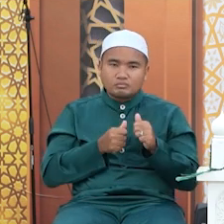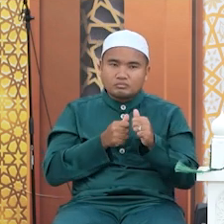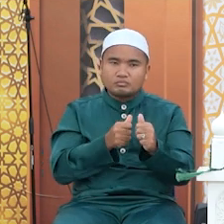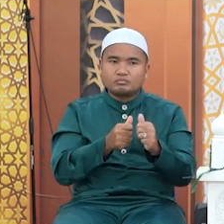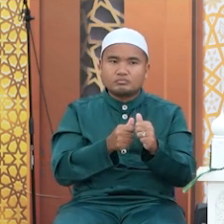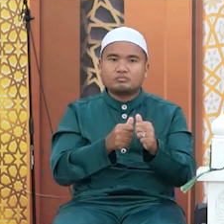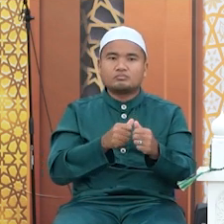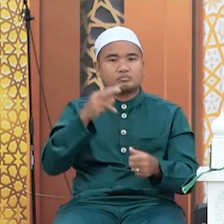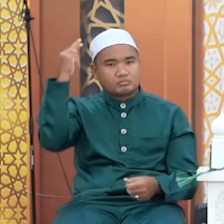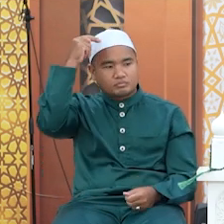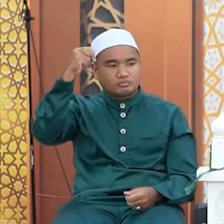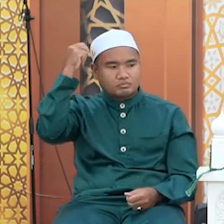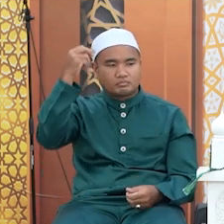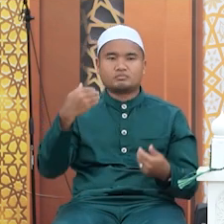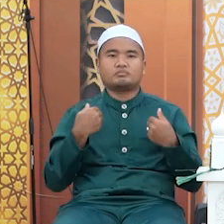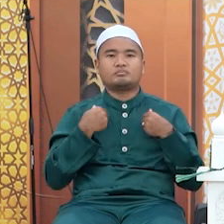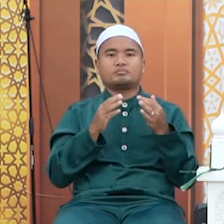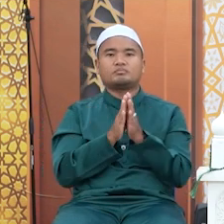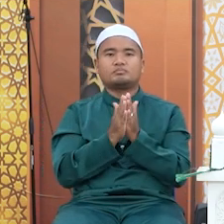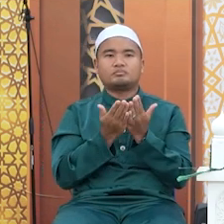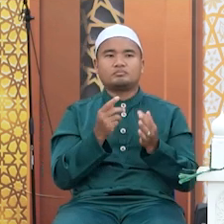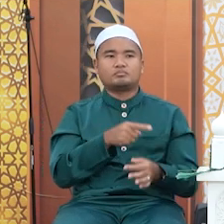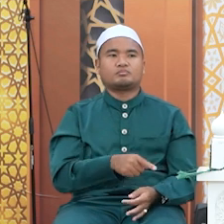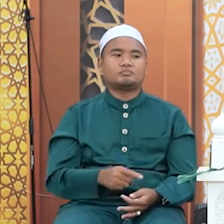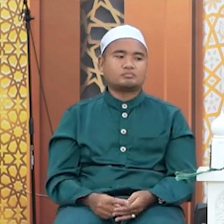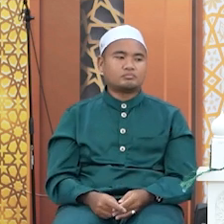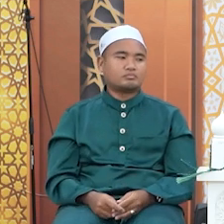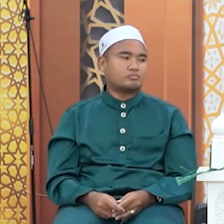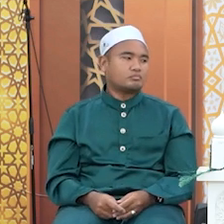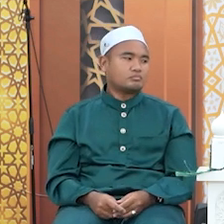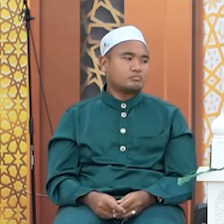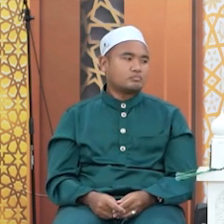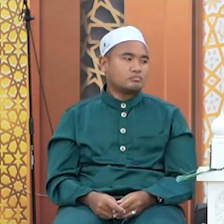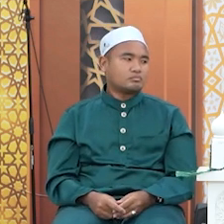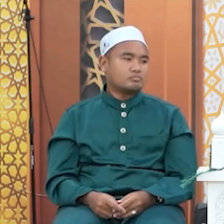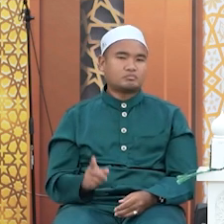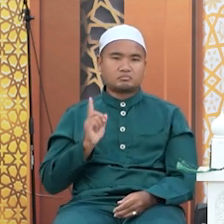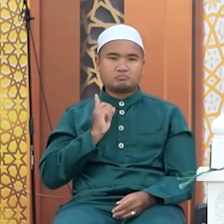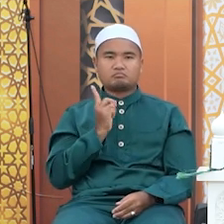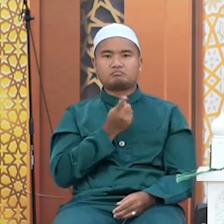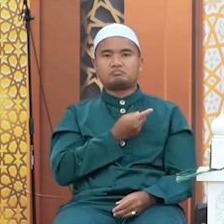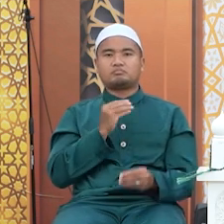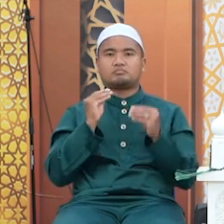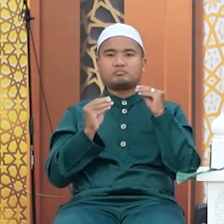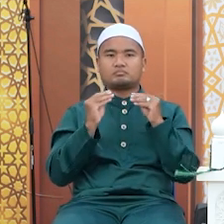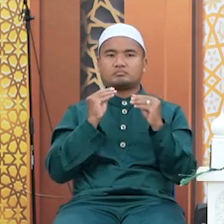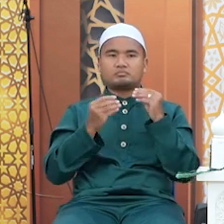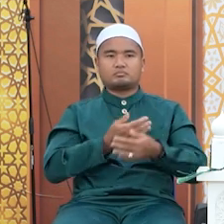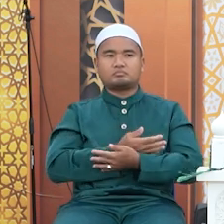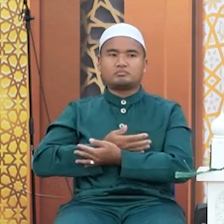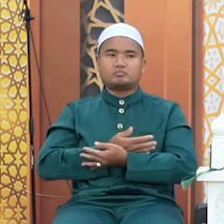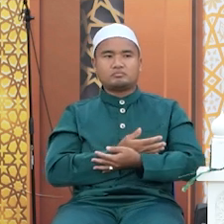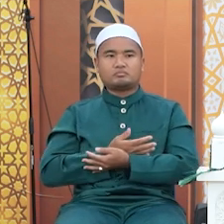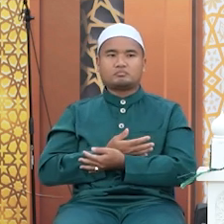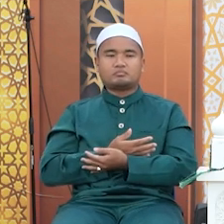macam mana luar biasanya ulama ni. Kita kena ajar anak-anak kita untuk rajin membaca,